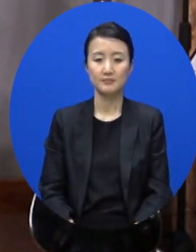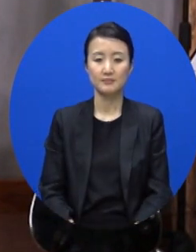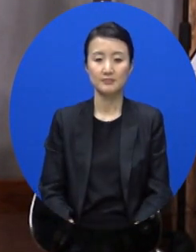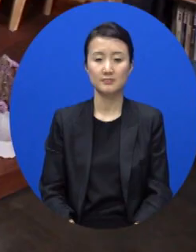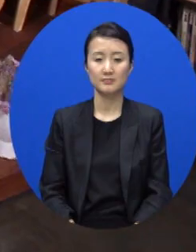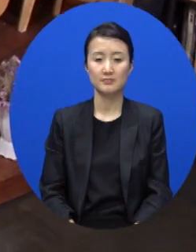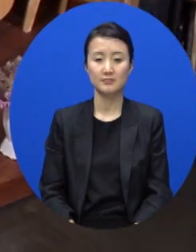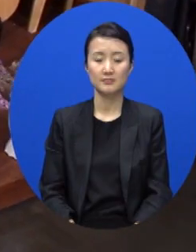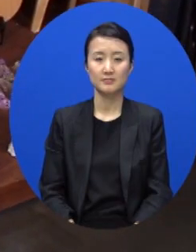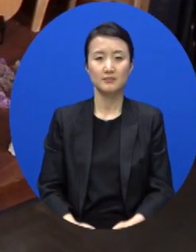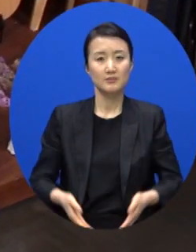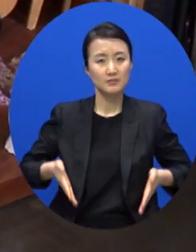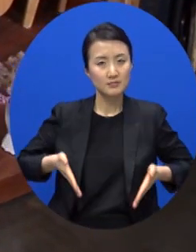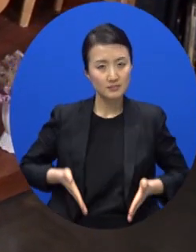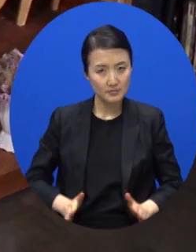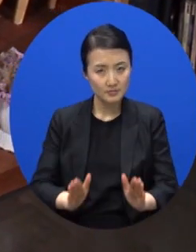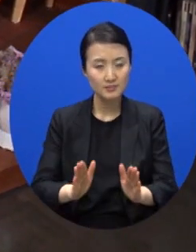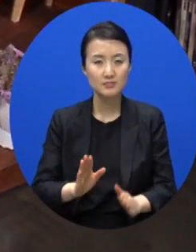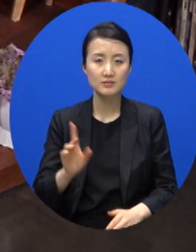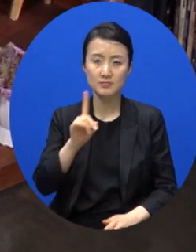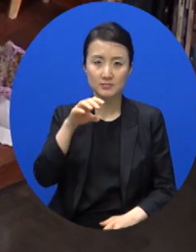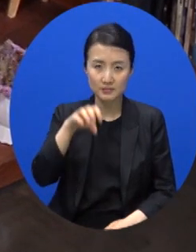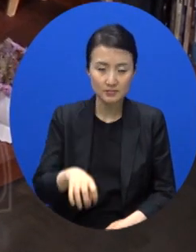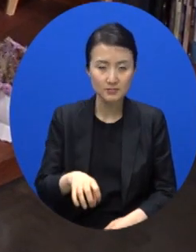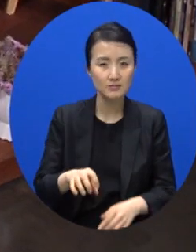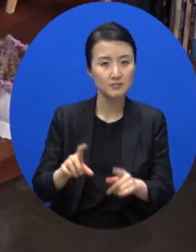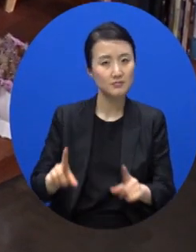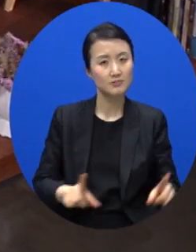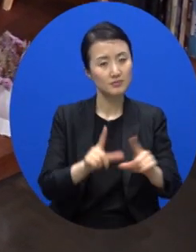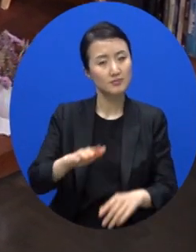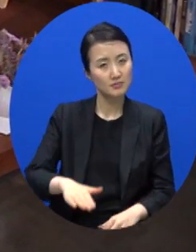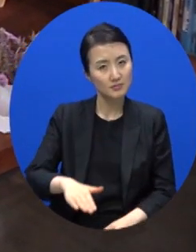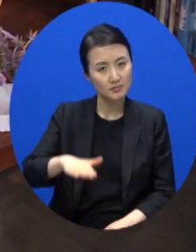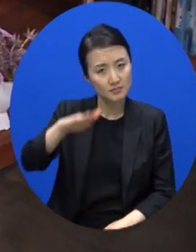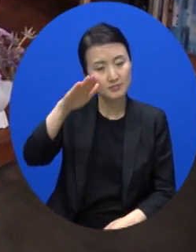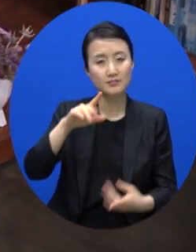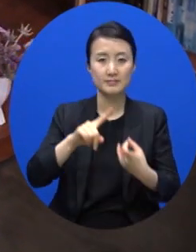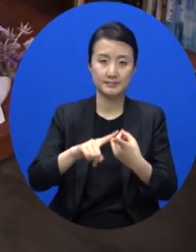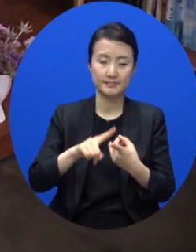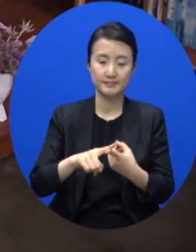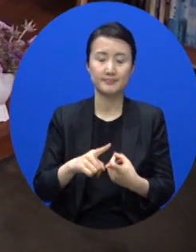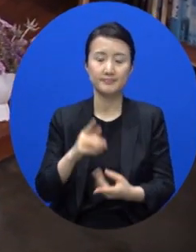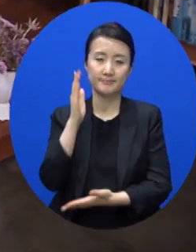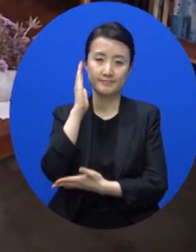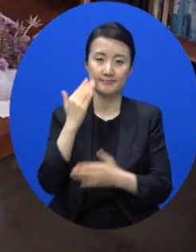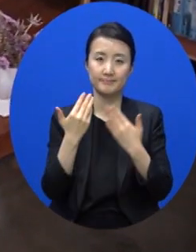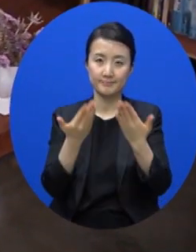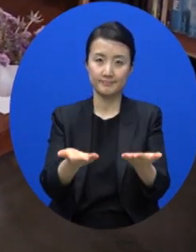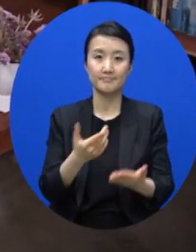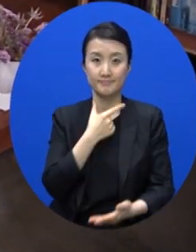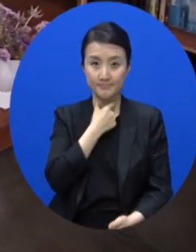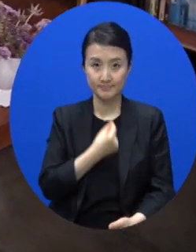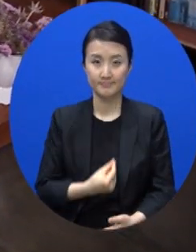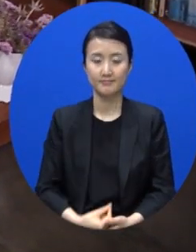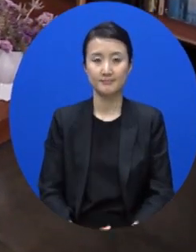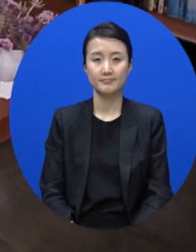어떻게 태어나고 어떻게 살아왔는지에 대해서 얘기를 좀 드리겠습니다. 저는